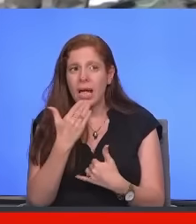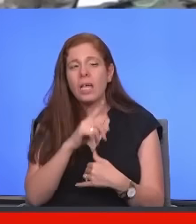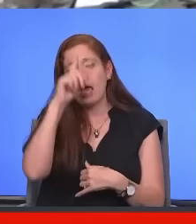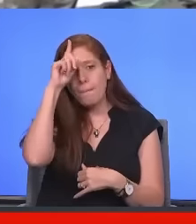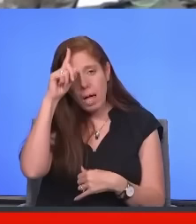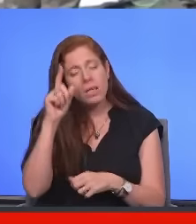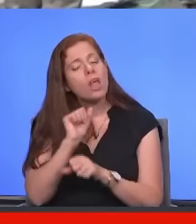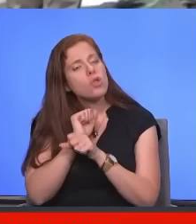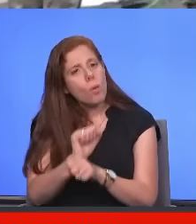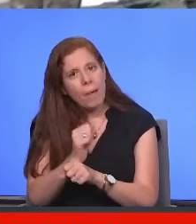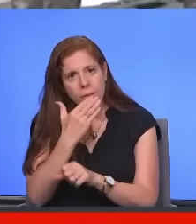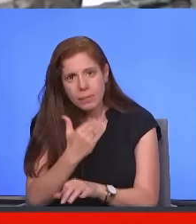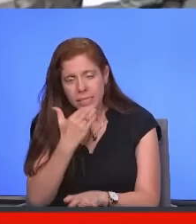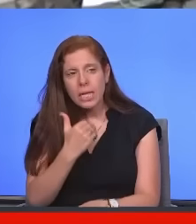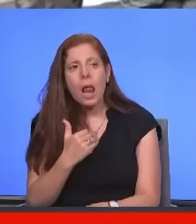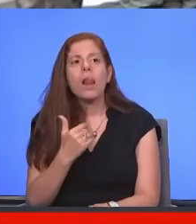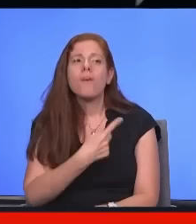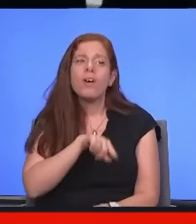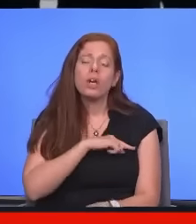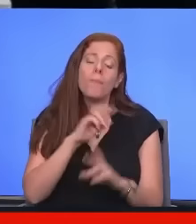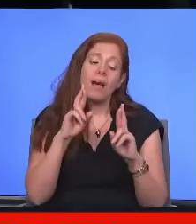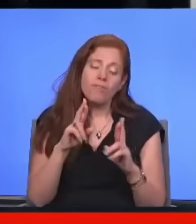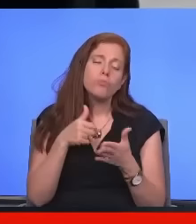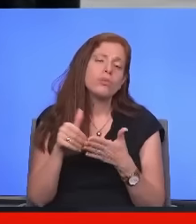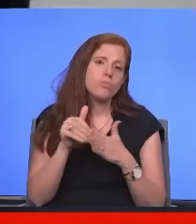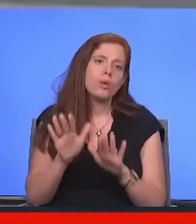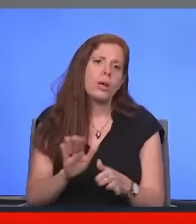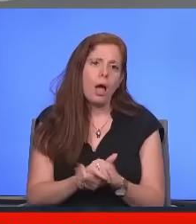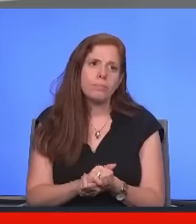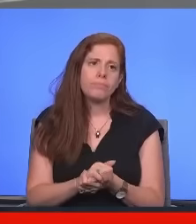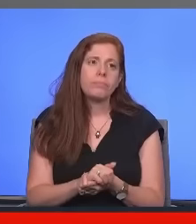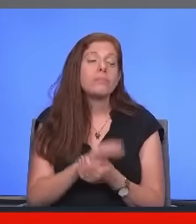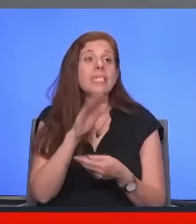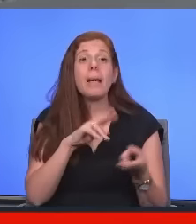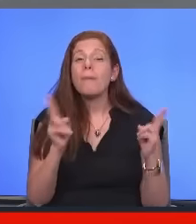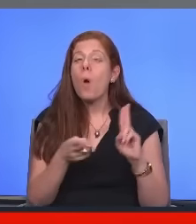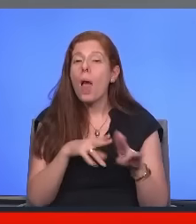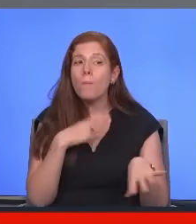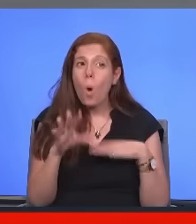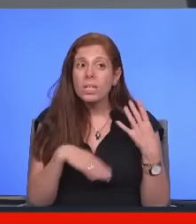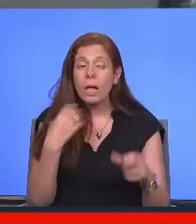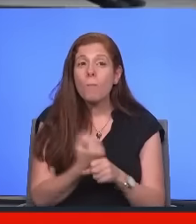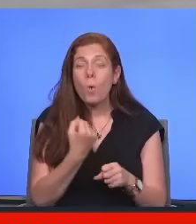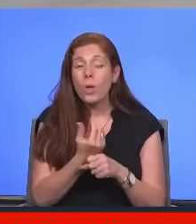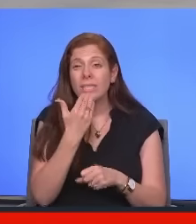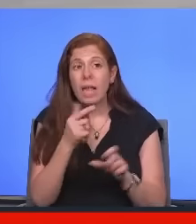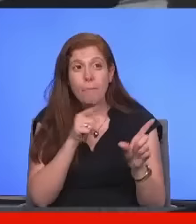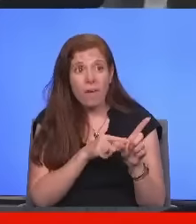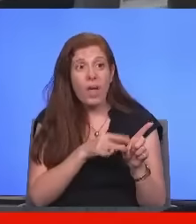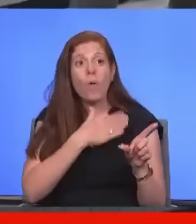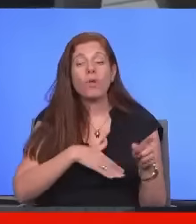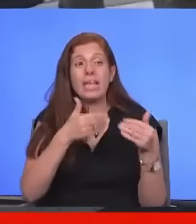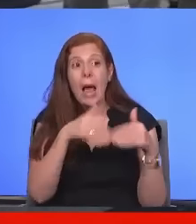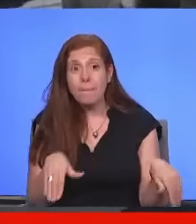ישראל, ואנחנו מקווים שכך זה ימשיך. גם אם העולם כועס על פעולות ישראל ברפיח ורוצה להגביל את מחירות הנשק אליה,